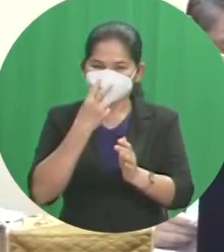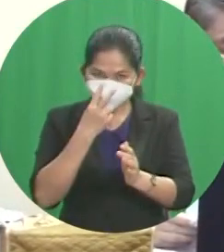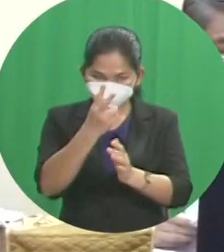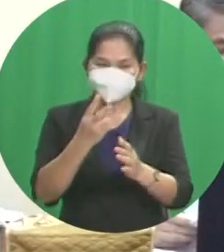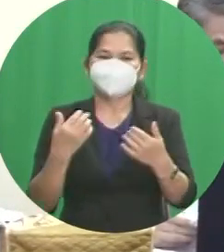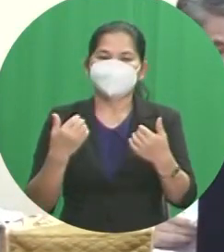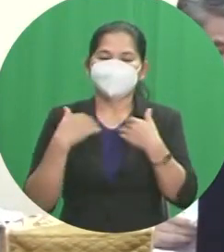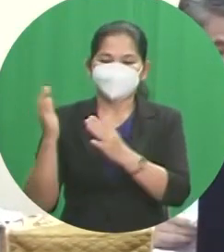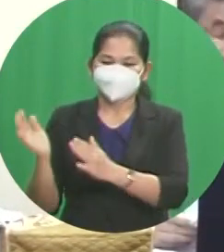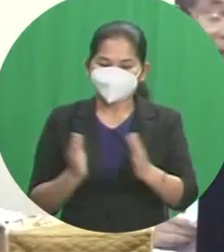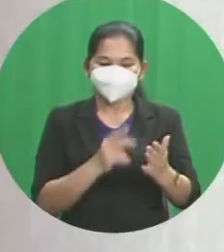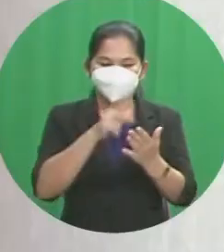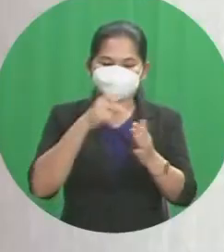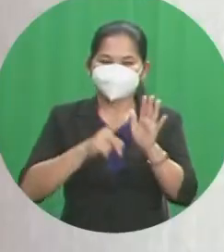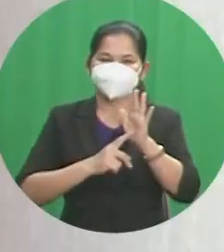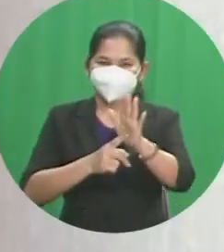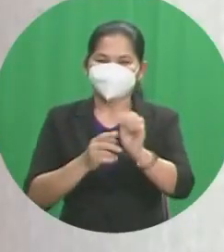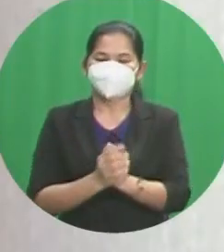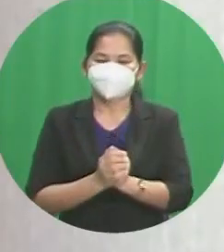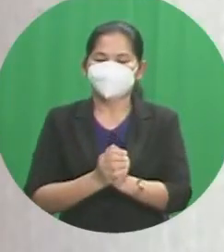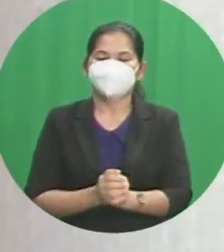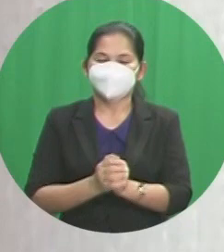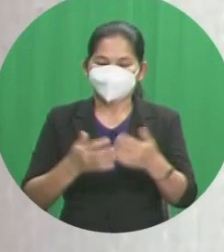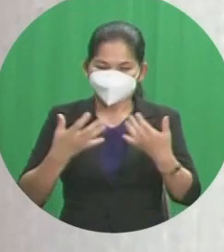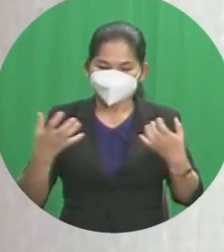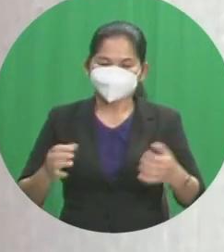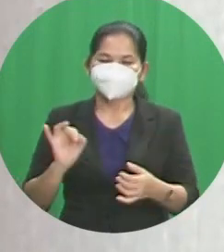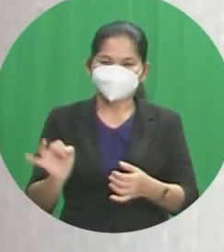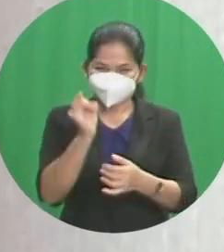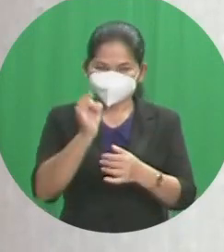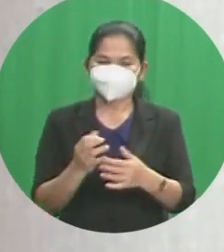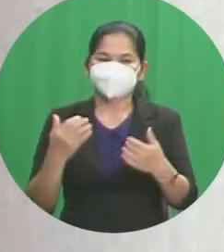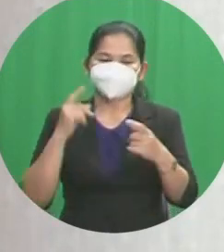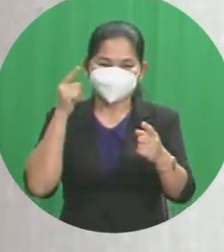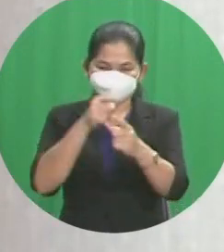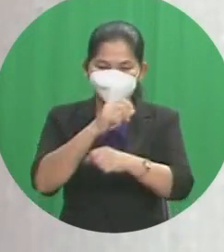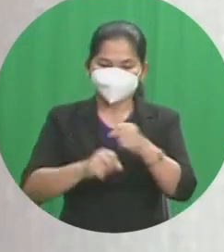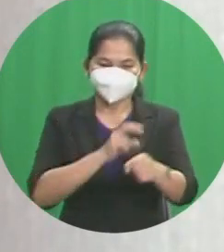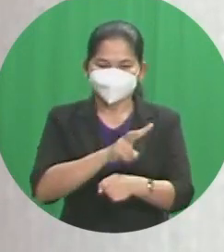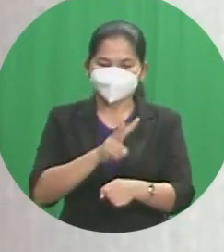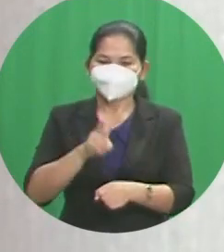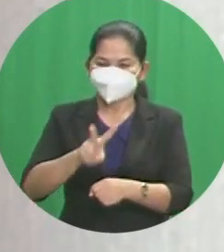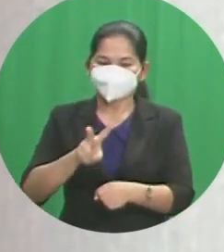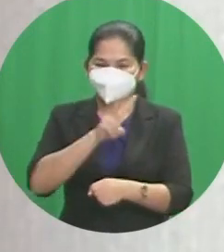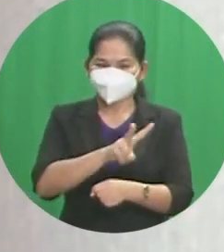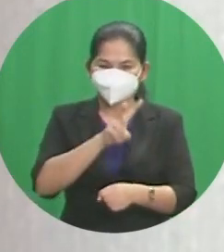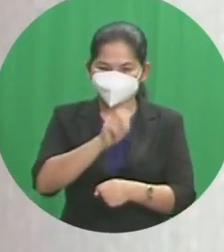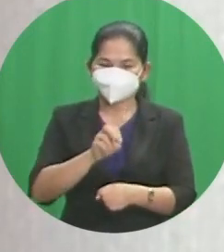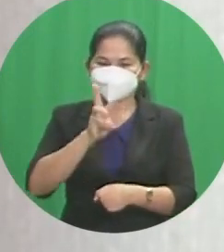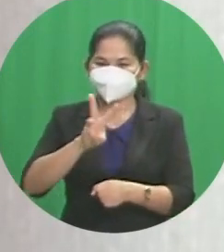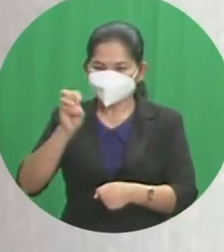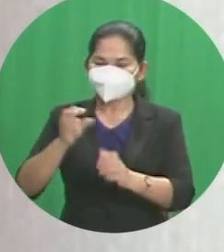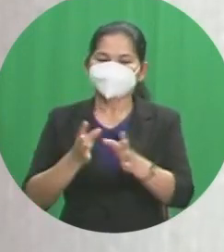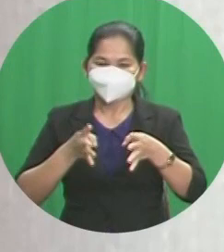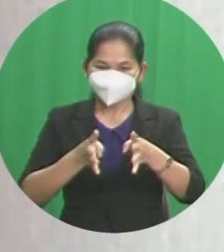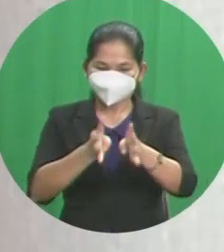យនិងរៀបចំផែនទីបង្ហាញផ្លូវសម្រាប់ប្រព័ន្ធស្បៀងប្រកបដោយចីរភាពឆ្ពោះទៅឆ្នាំ2030ដើម្បីរកមធ្យោបាយដែ